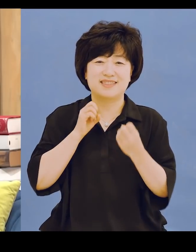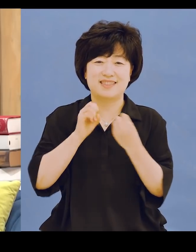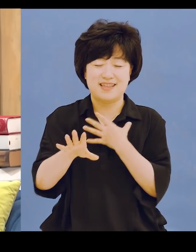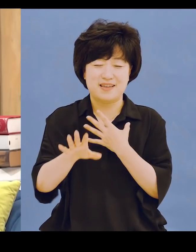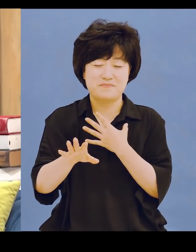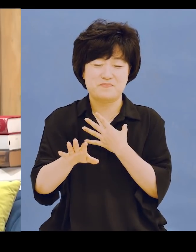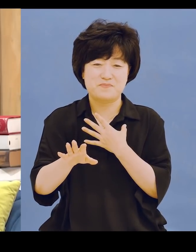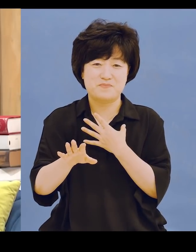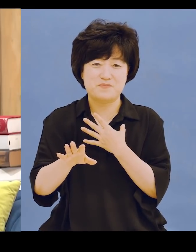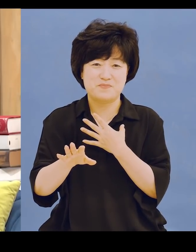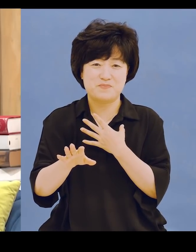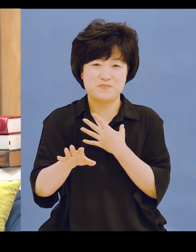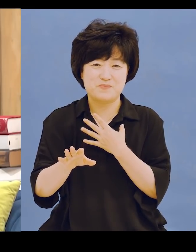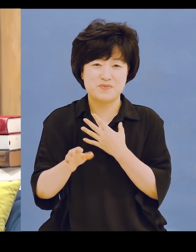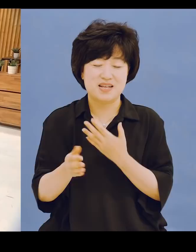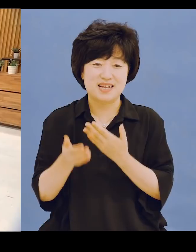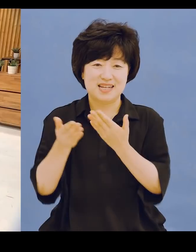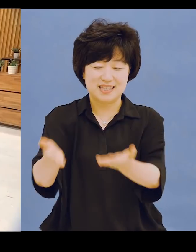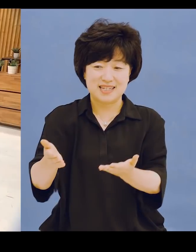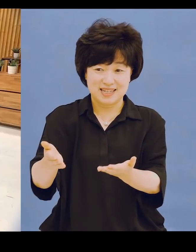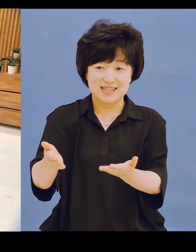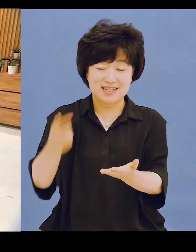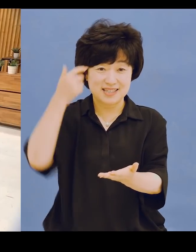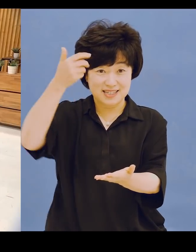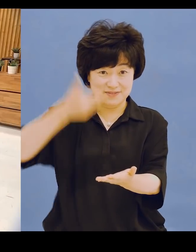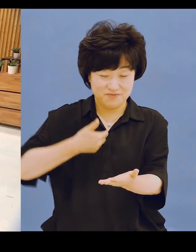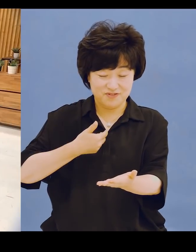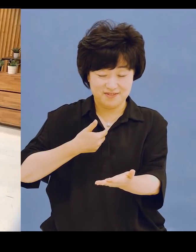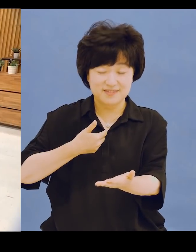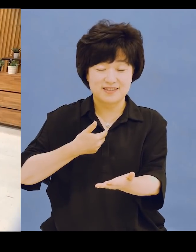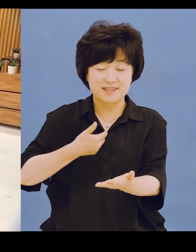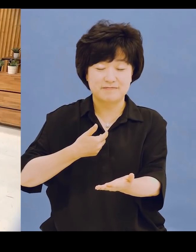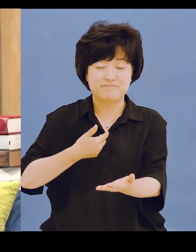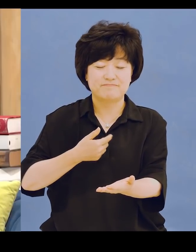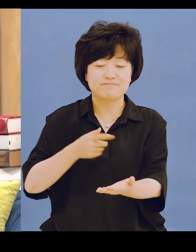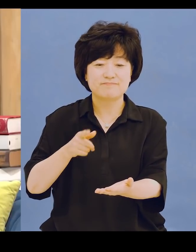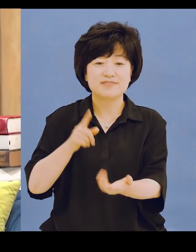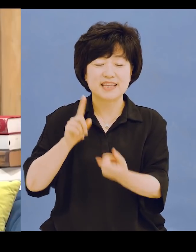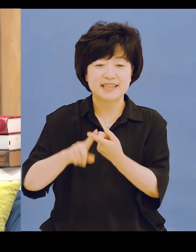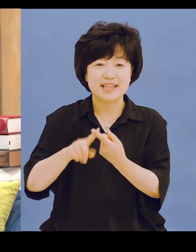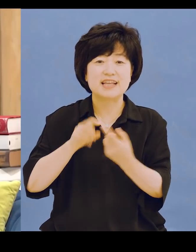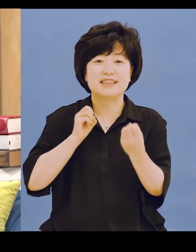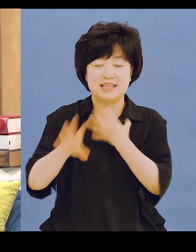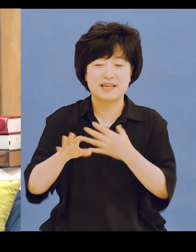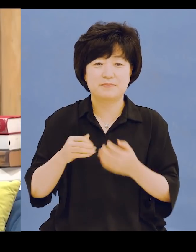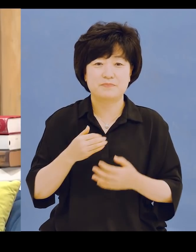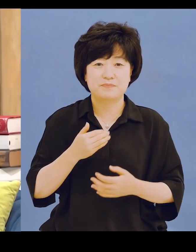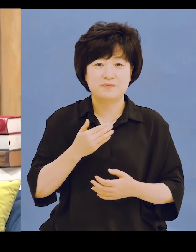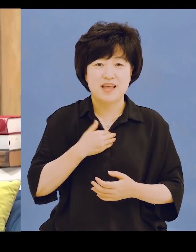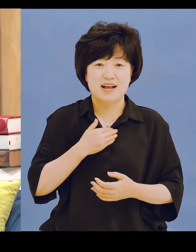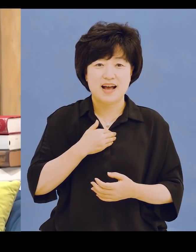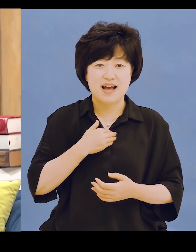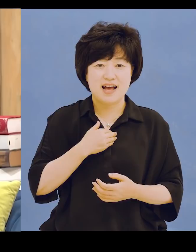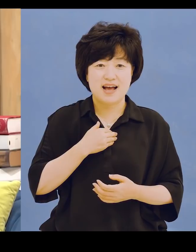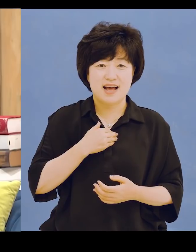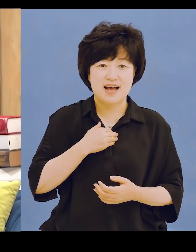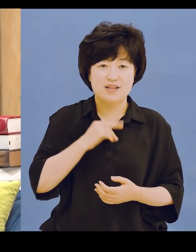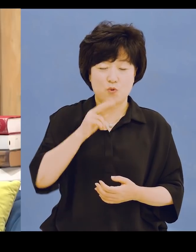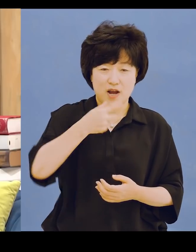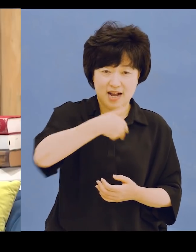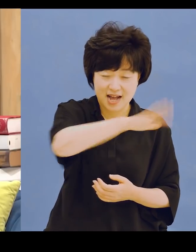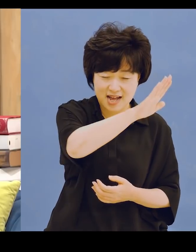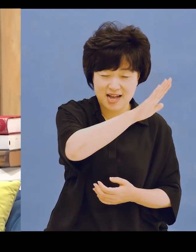대답 드리는 그것들을 지금 가는 질문에도 내가 다시 간다는 의미는요. 제가 많은 곳에 지금 설교를 하고